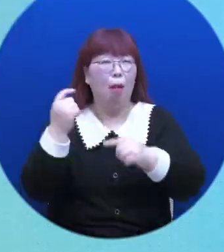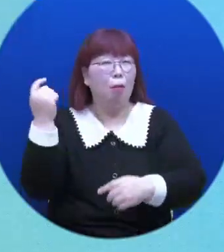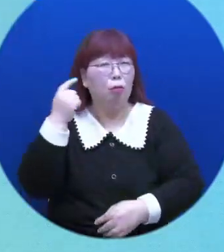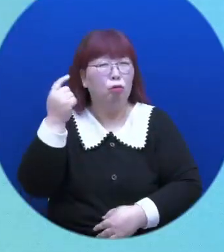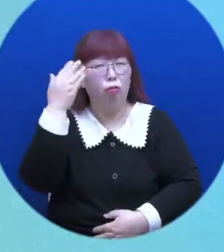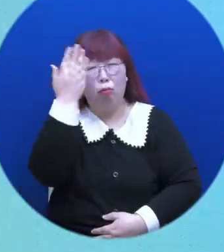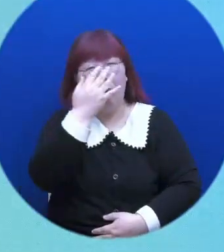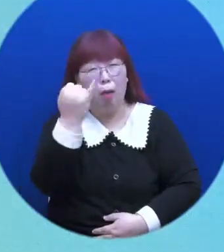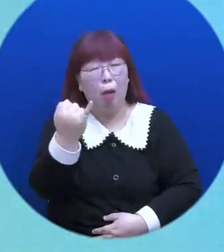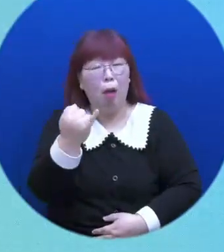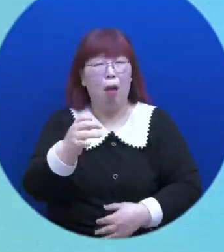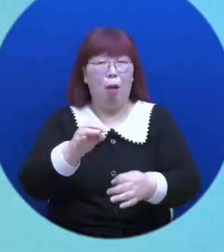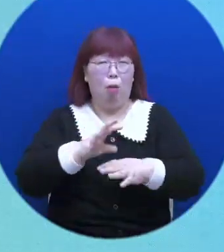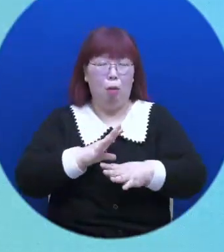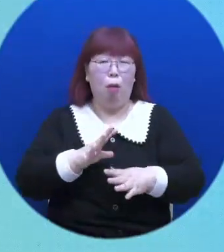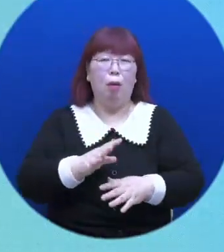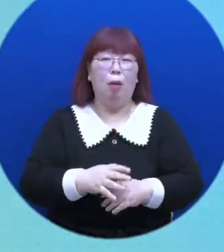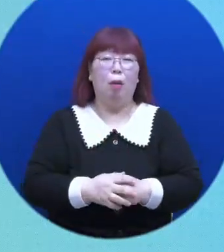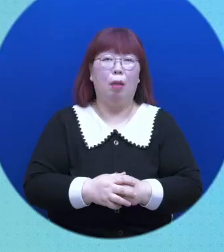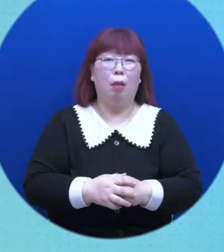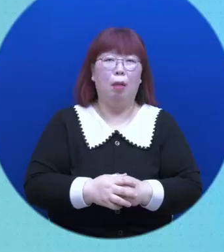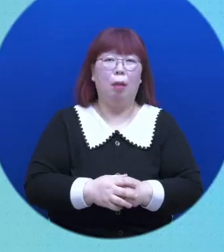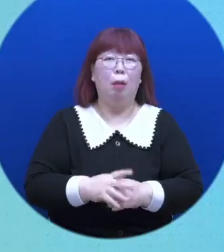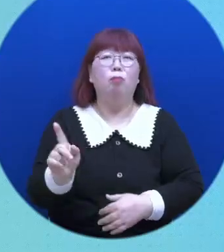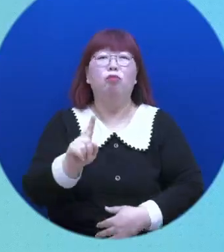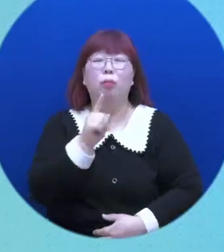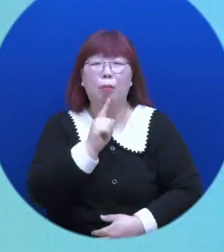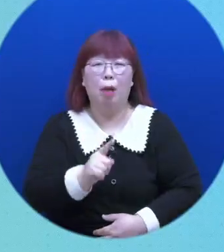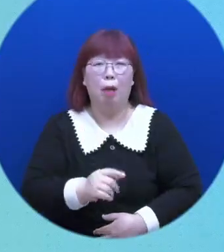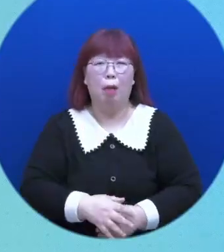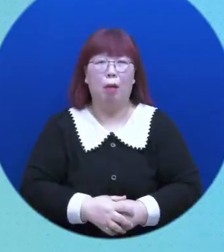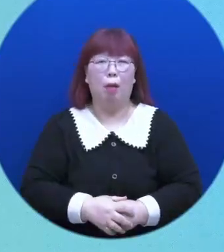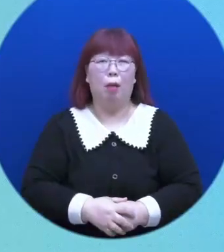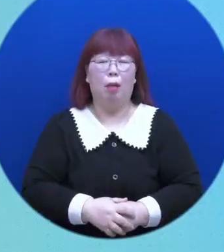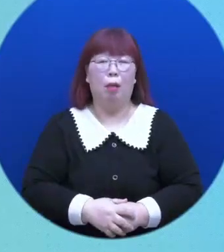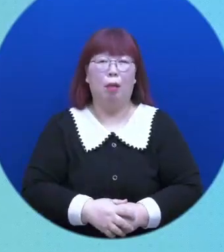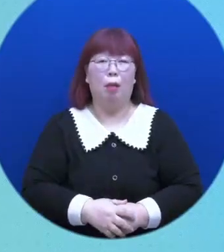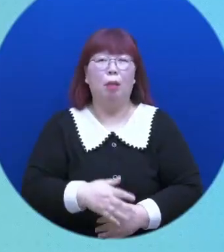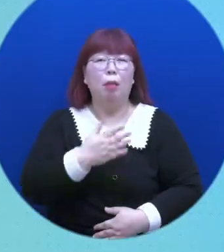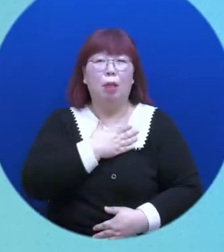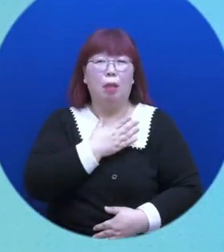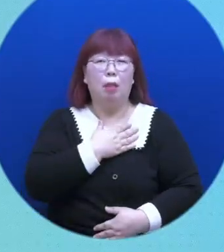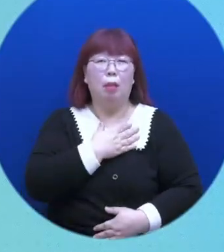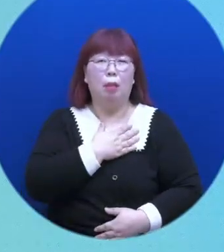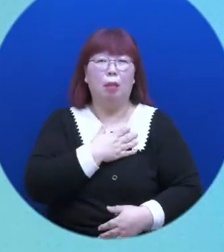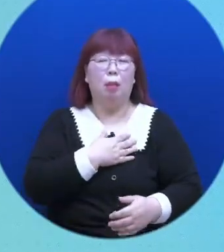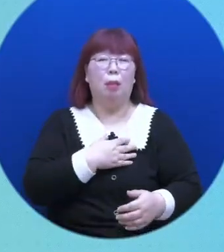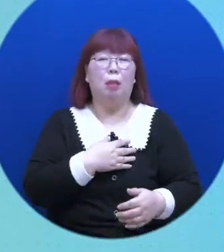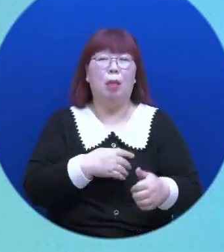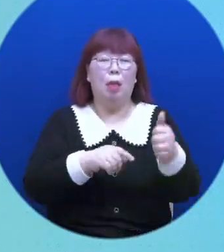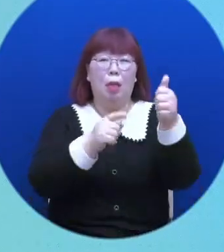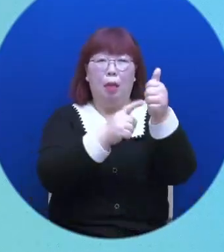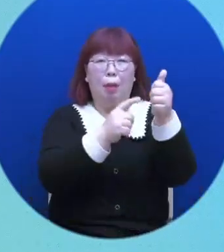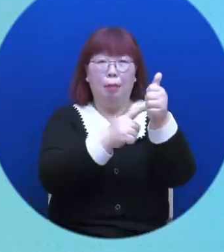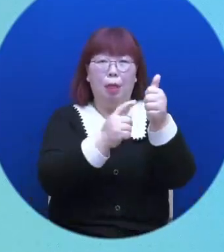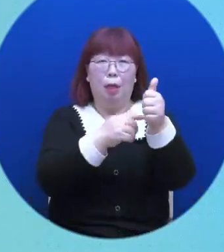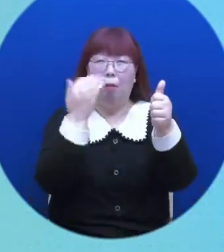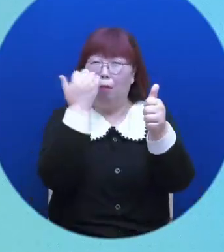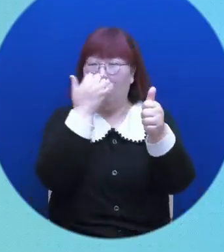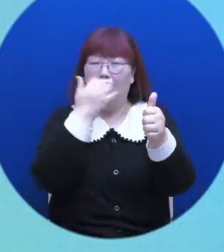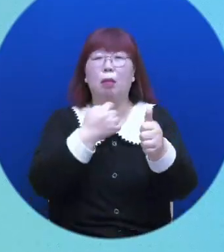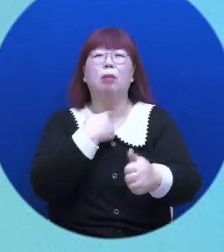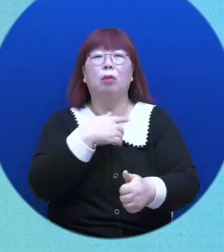마리아가 깜짝 놀라. 아이고, 무슨 말입니까 천사님? 나는 남자와 잠자리 한 적 한